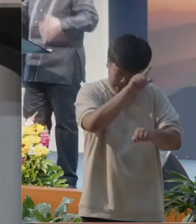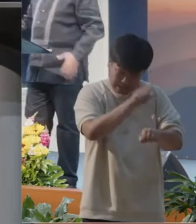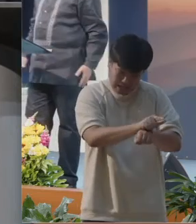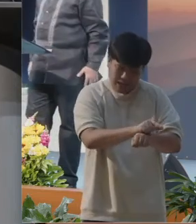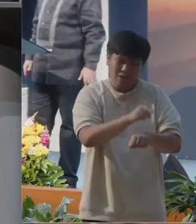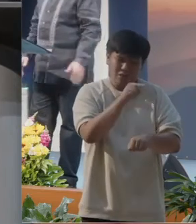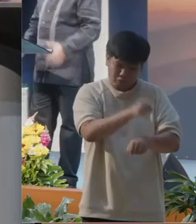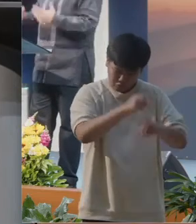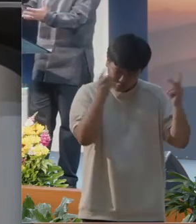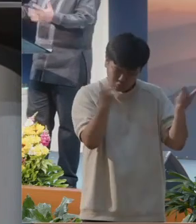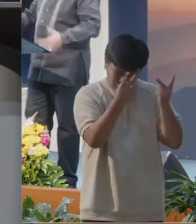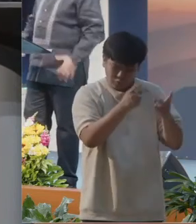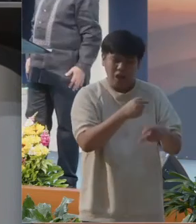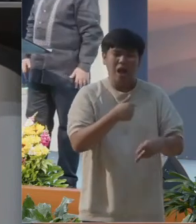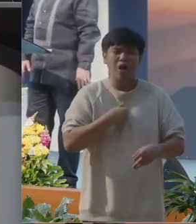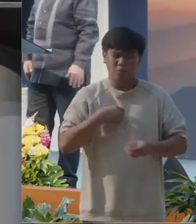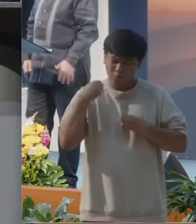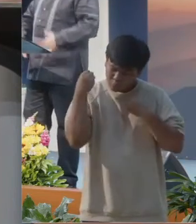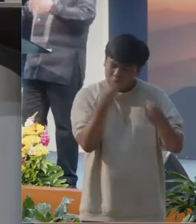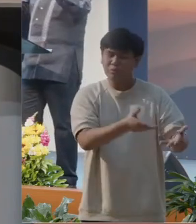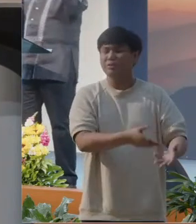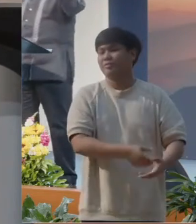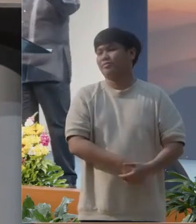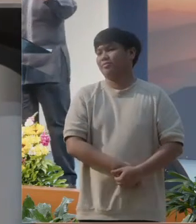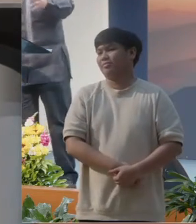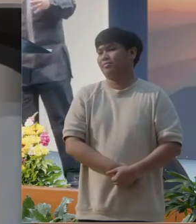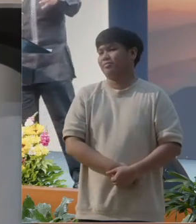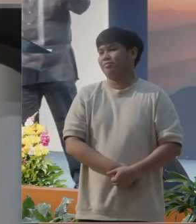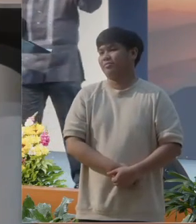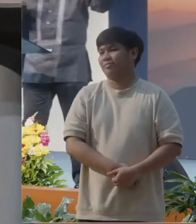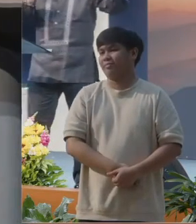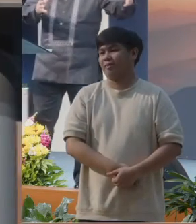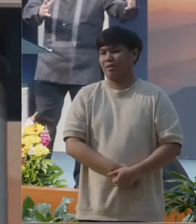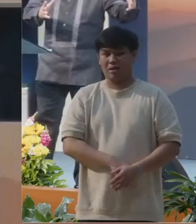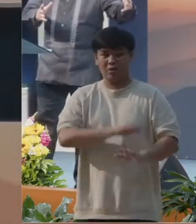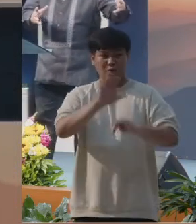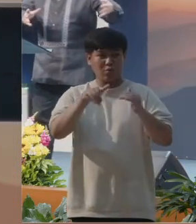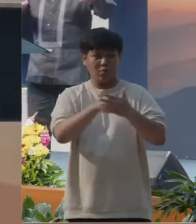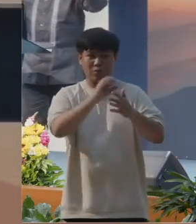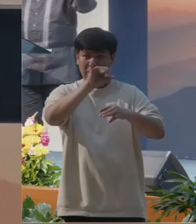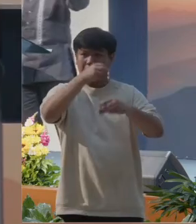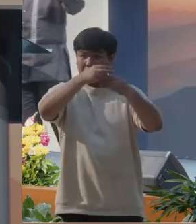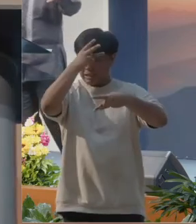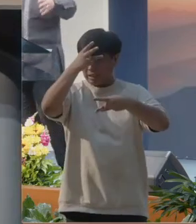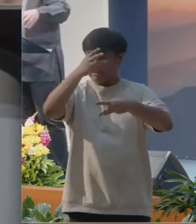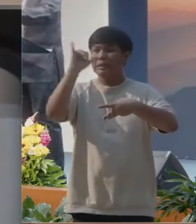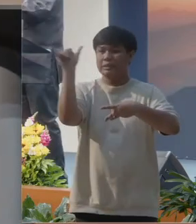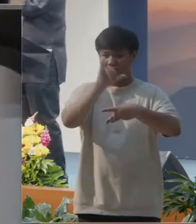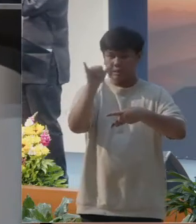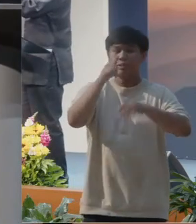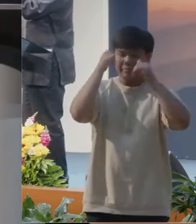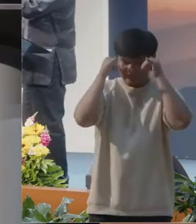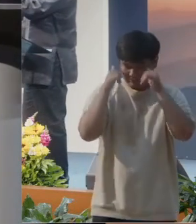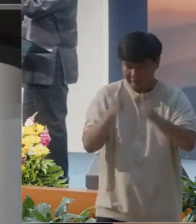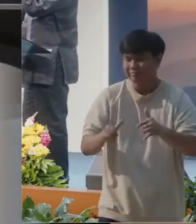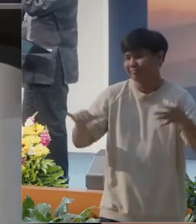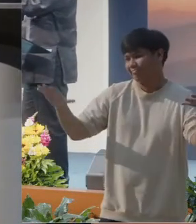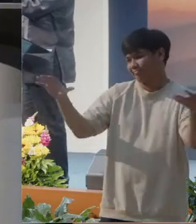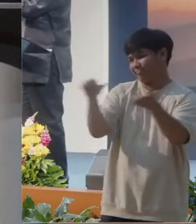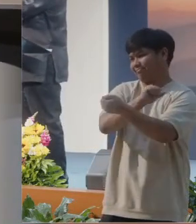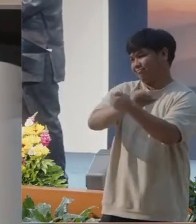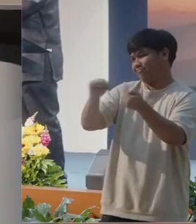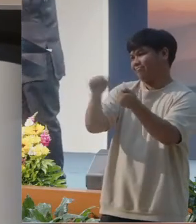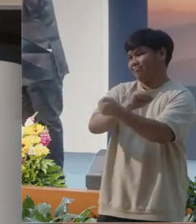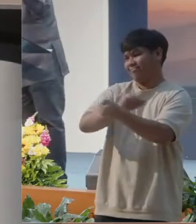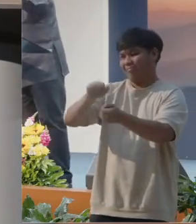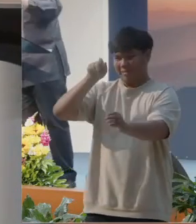Tagumpay ka na. Ako na nagsasabi sa iyo. At kung ano ang ginawa mo sa Jericho, sa mga tao sa Jericho, at ang ginawa mo sa hari